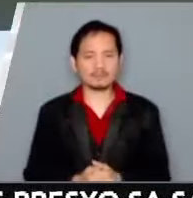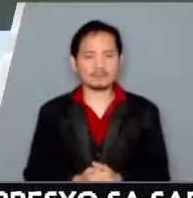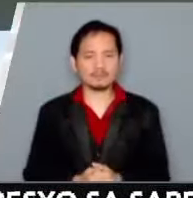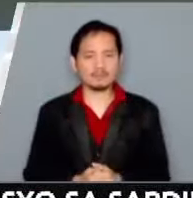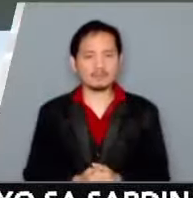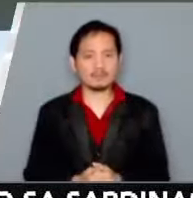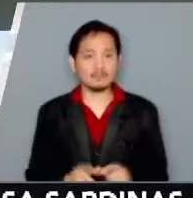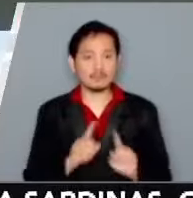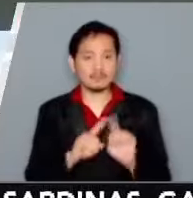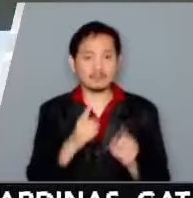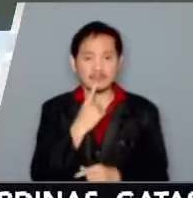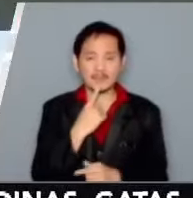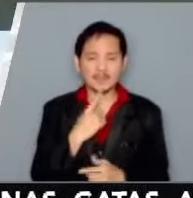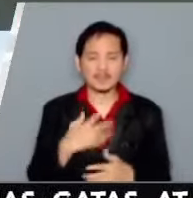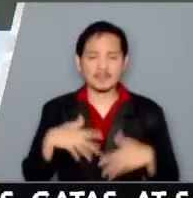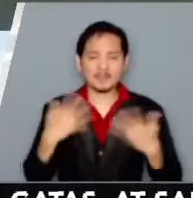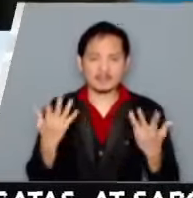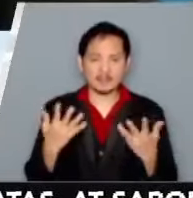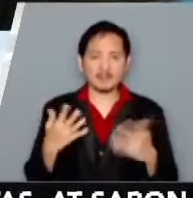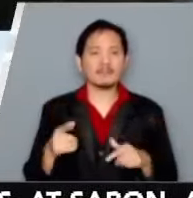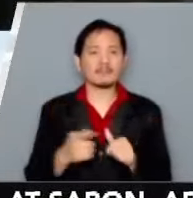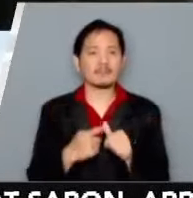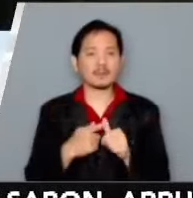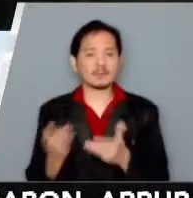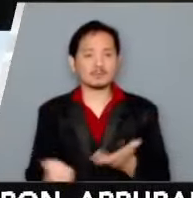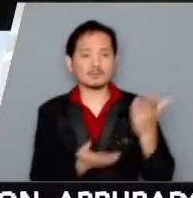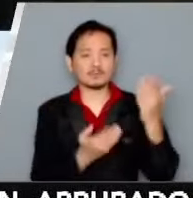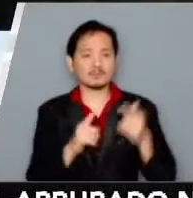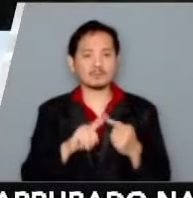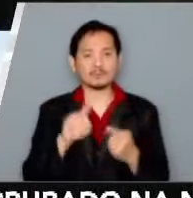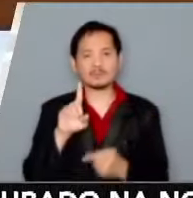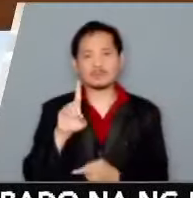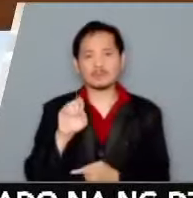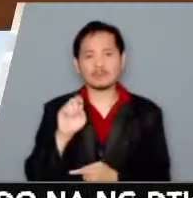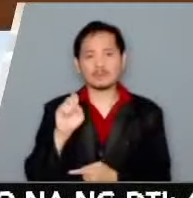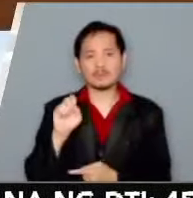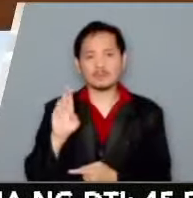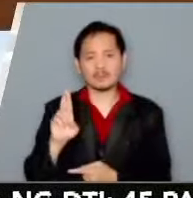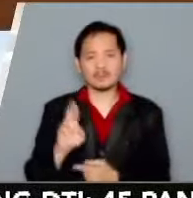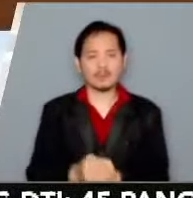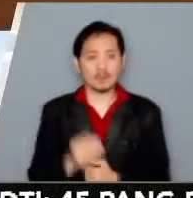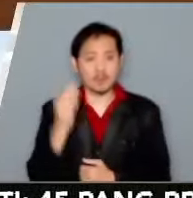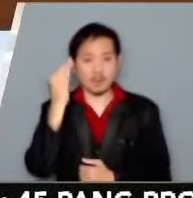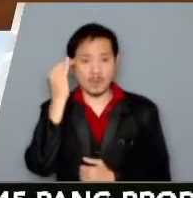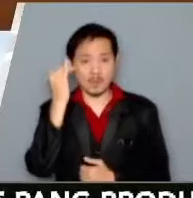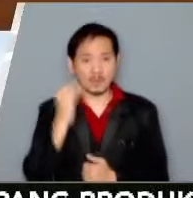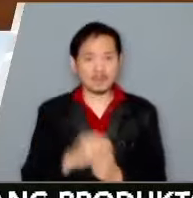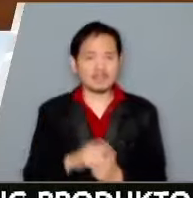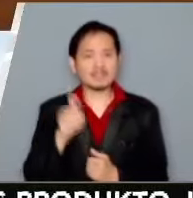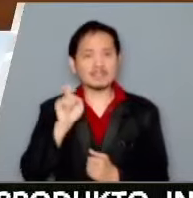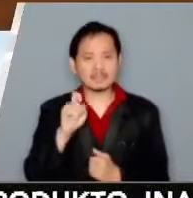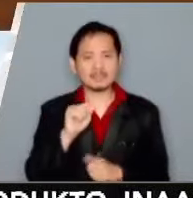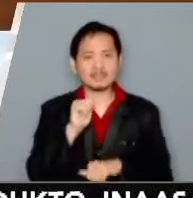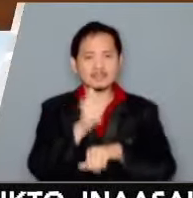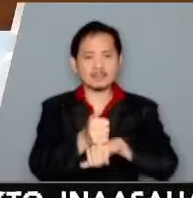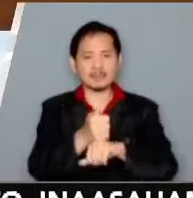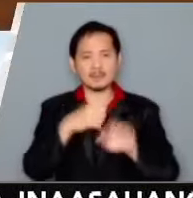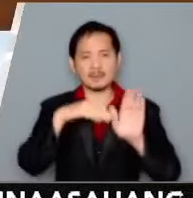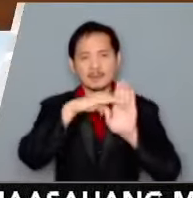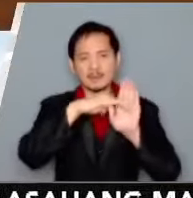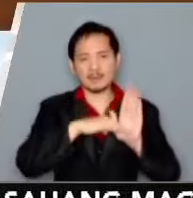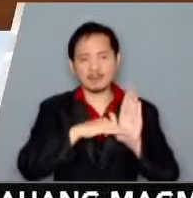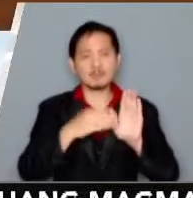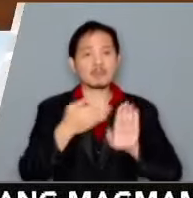muna nila ito sa Department of Transportation. Kailangan kasi anya na bumalangkas muna ng guidelines bago tanggapin ang donasyon ng